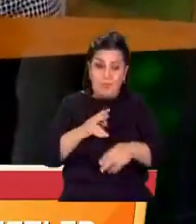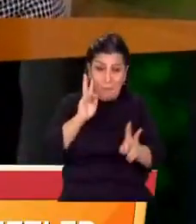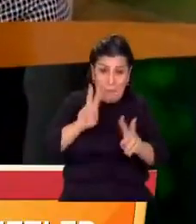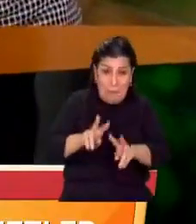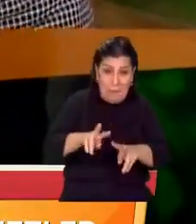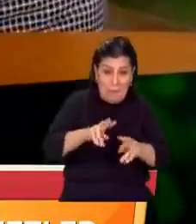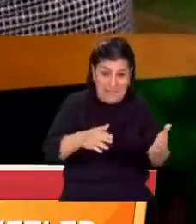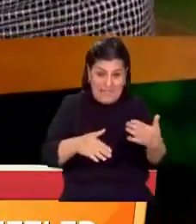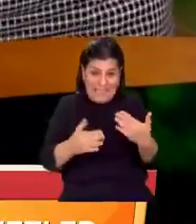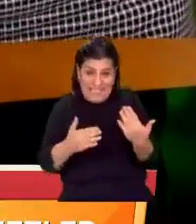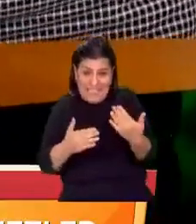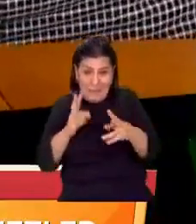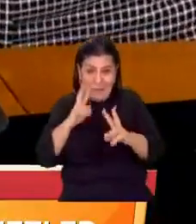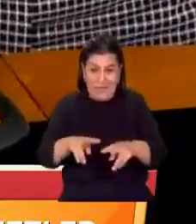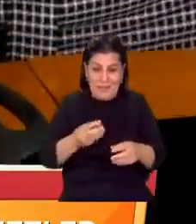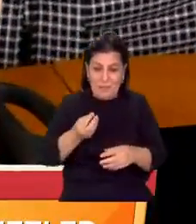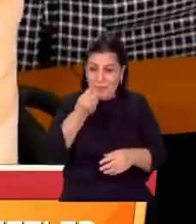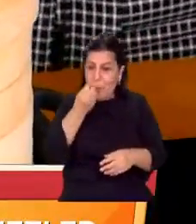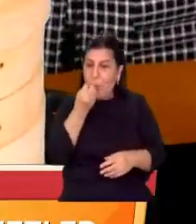bak bak